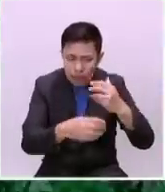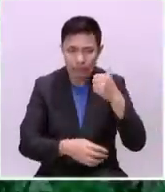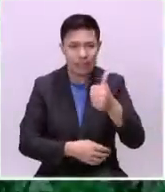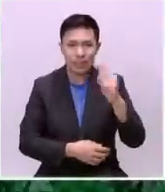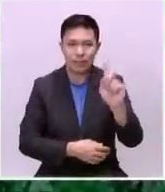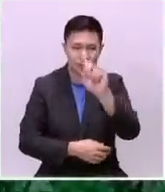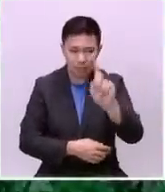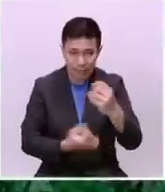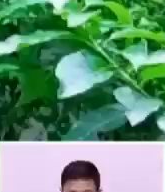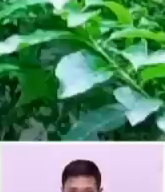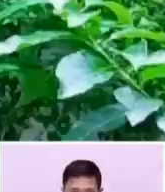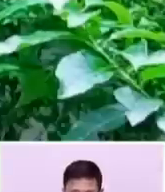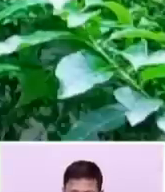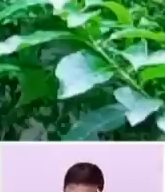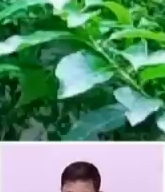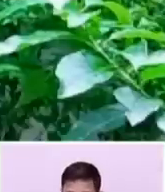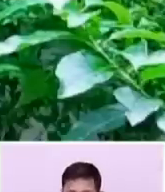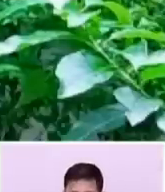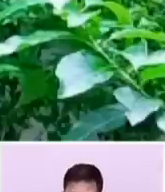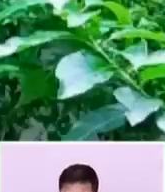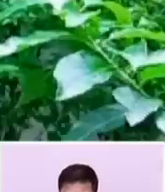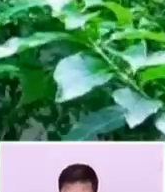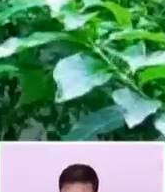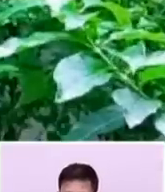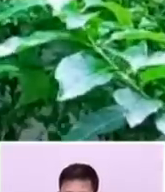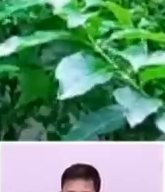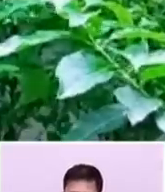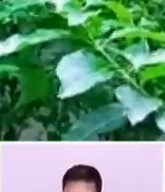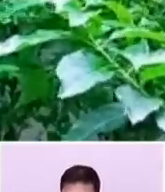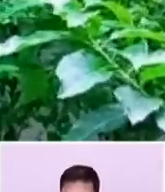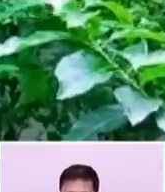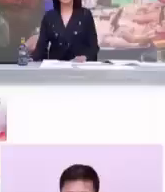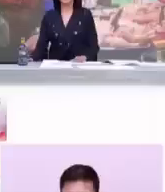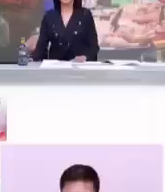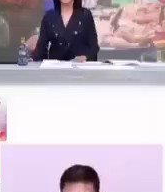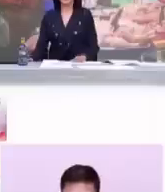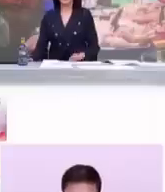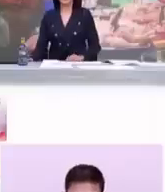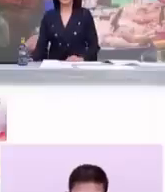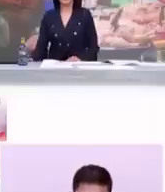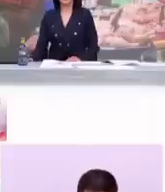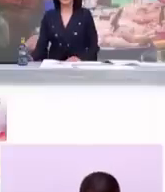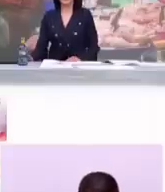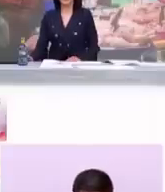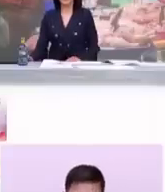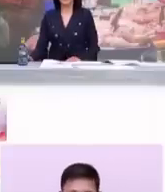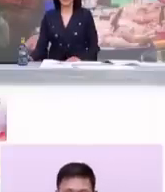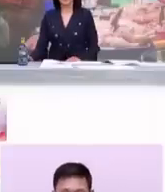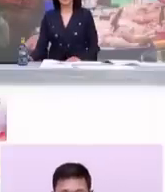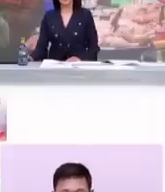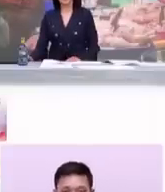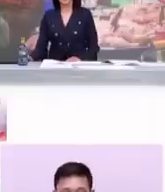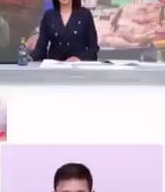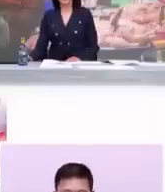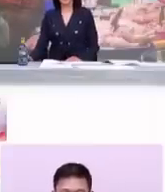างจีนเองก็มีข่าวมาว่าตอนนี้ก็เตรียมการที่จะหาแนวทางการประชุมระหว่างโจไบเดนแล้วก็นายสีจิ้นผิงผู้นำทั้